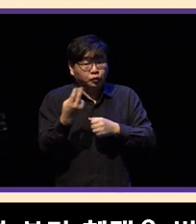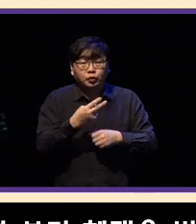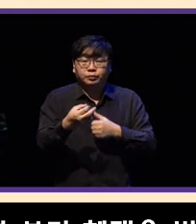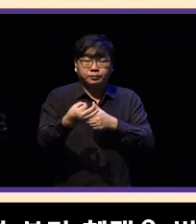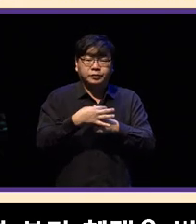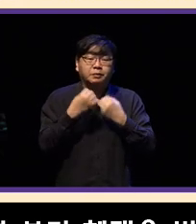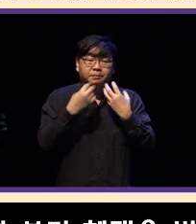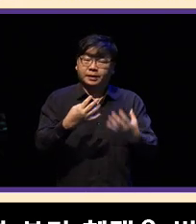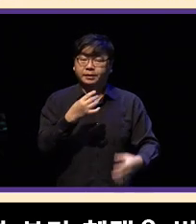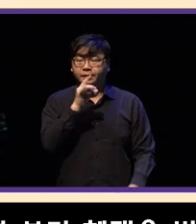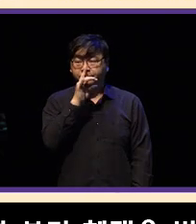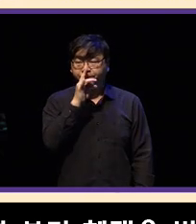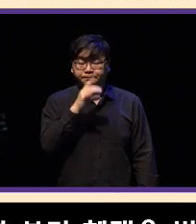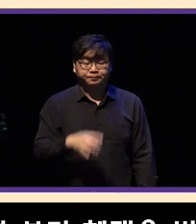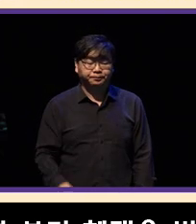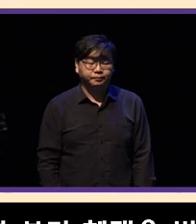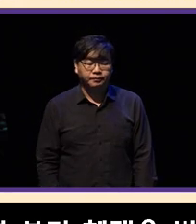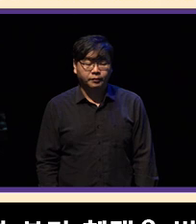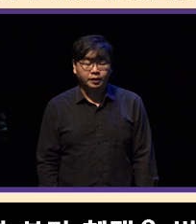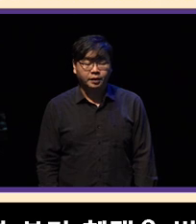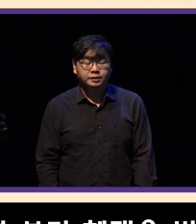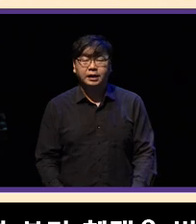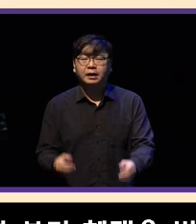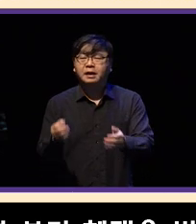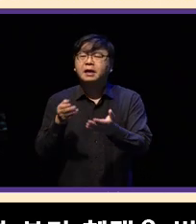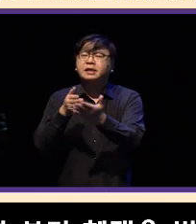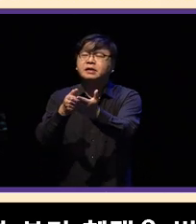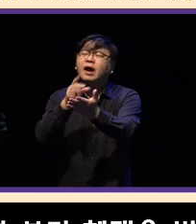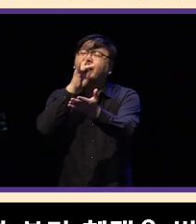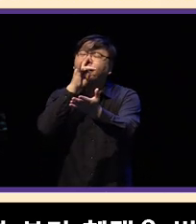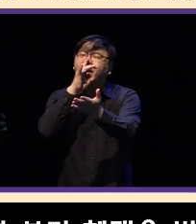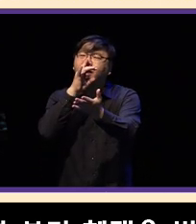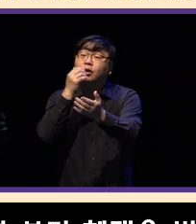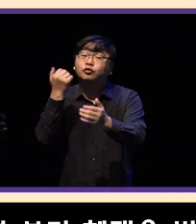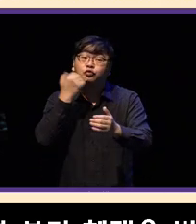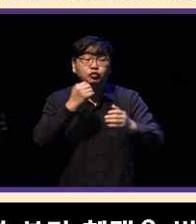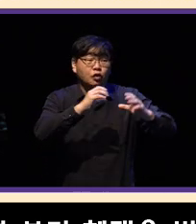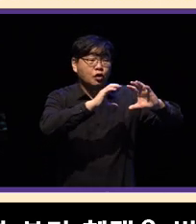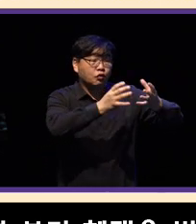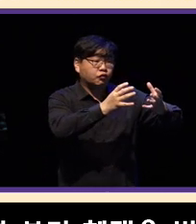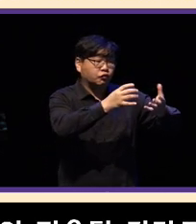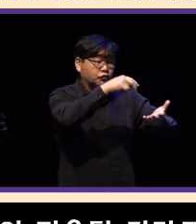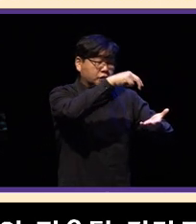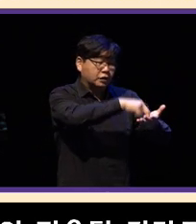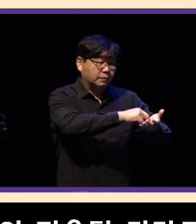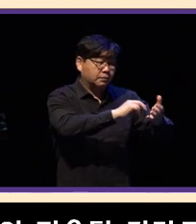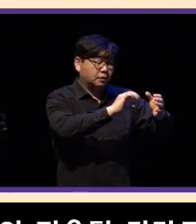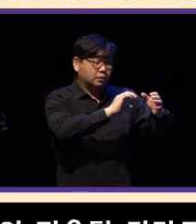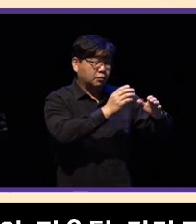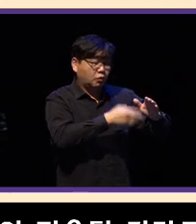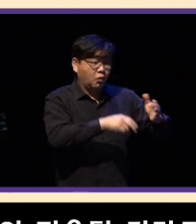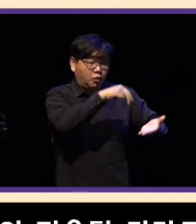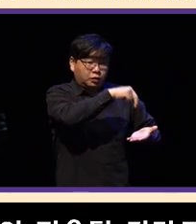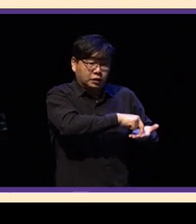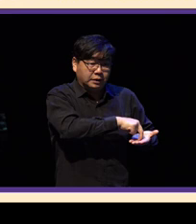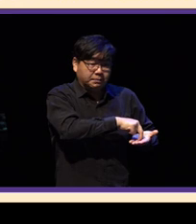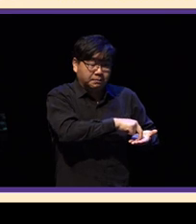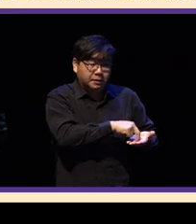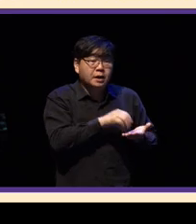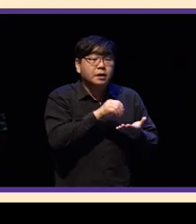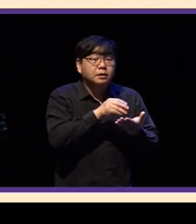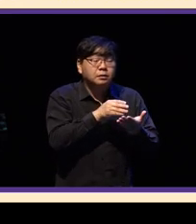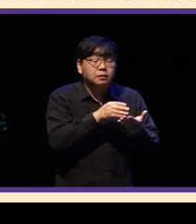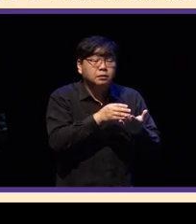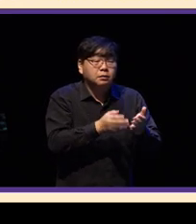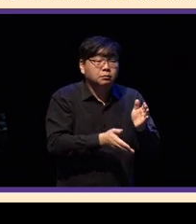있습니다. 신청 부 적격자는 일단 국공립미술관의 이제 공공기관, 정규직 직원 등